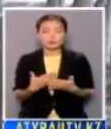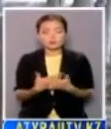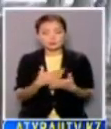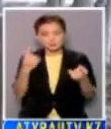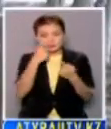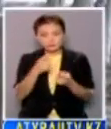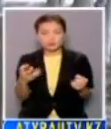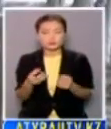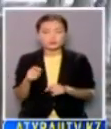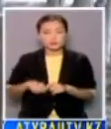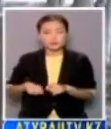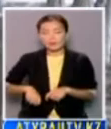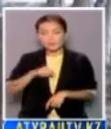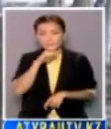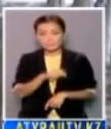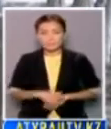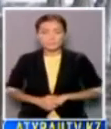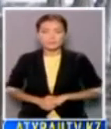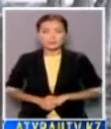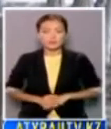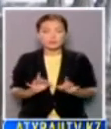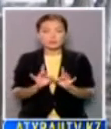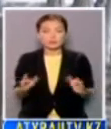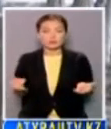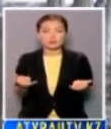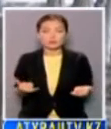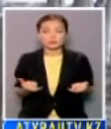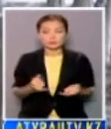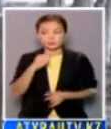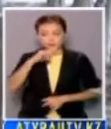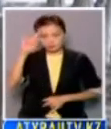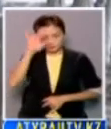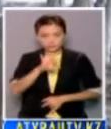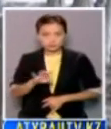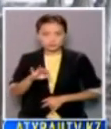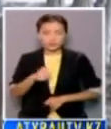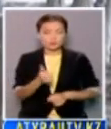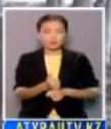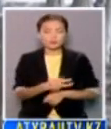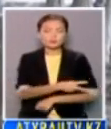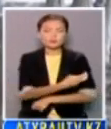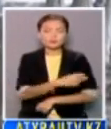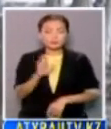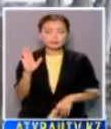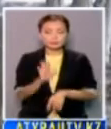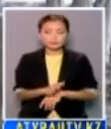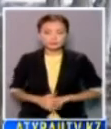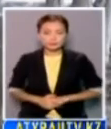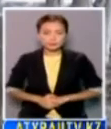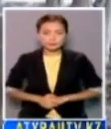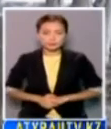хабарландыру арқылы және тексеріс арқылы. Айта кетерлік, Қазақстан Республикасының бас мемлекет санитарлық дәрігерінің қаулысына